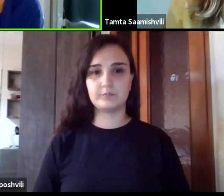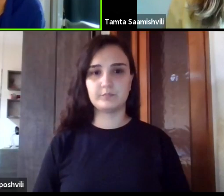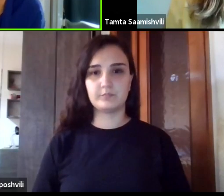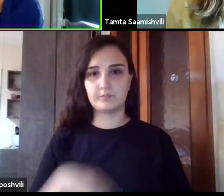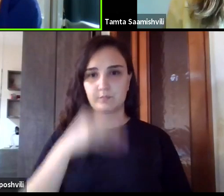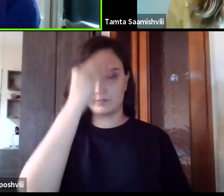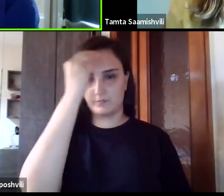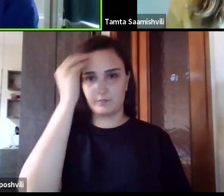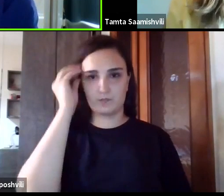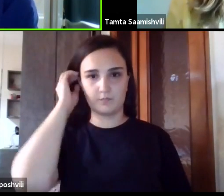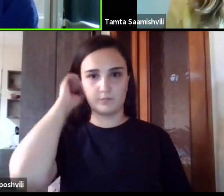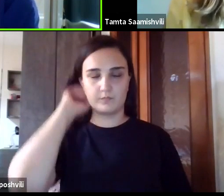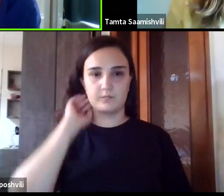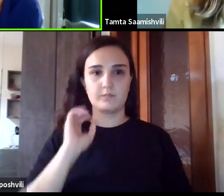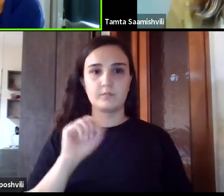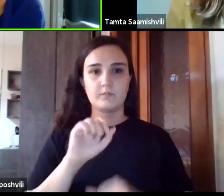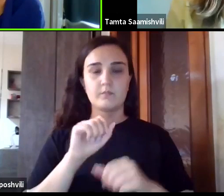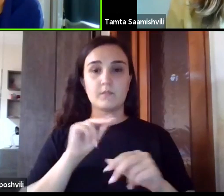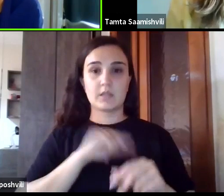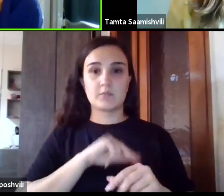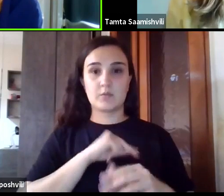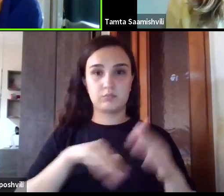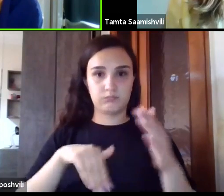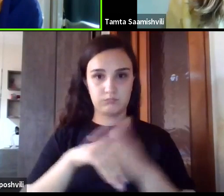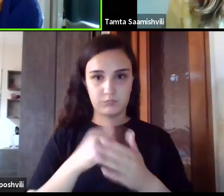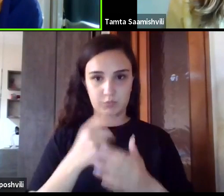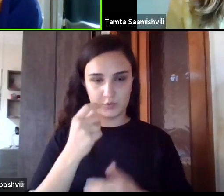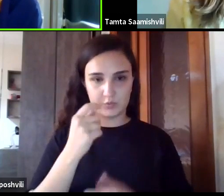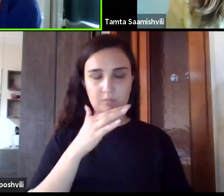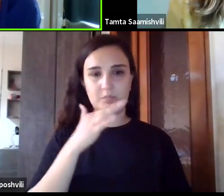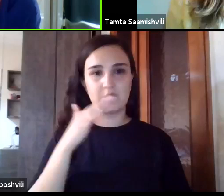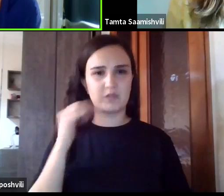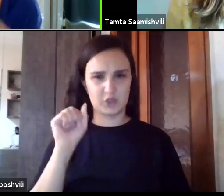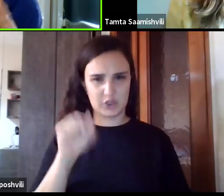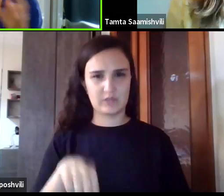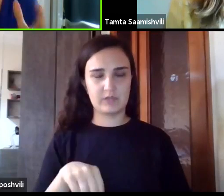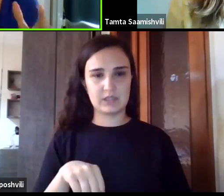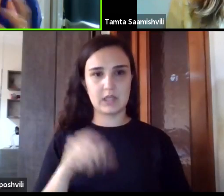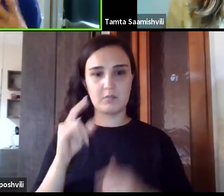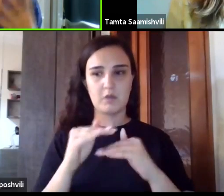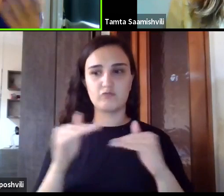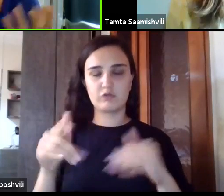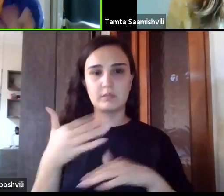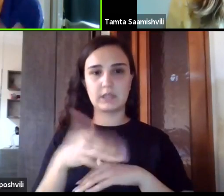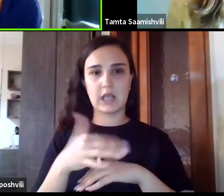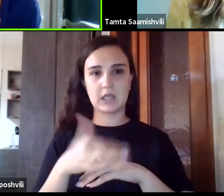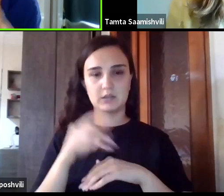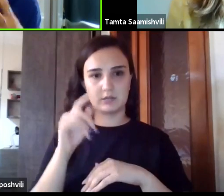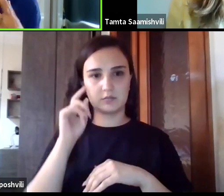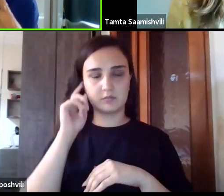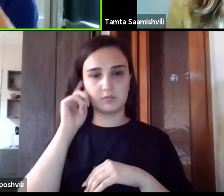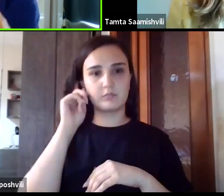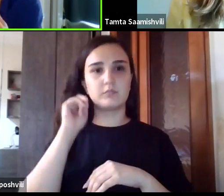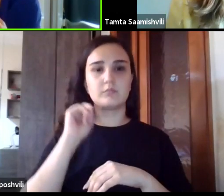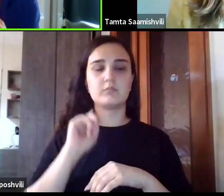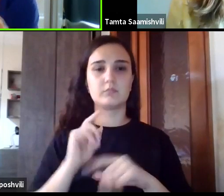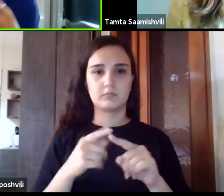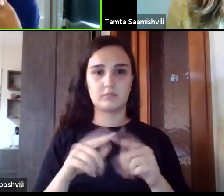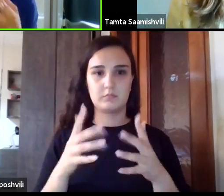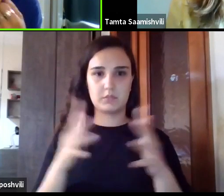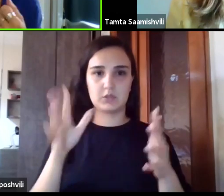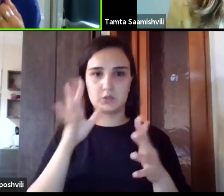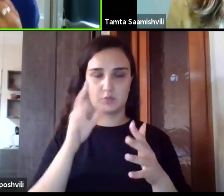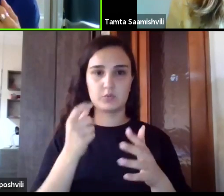არის, სამსახურშიც შვებულებები არის, ვინც მუშაობს, უფრო ბევრად შეგვიძლია, აი ბავშვებიც გარეთ არიან, უფრო, ანუ მეტი